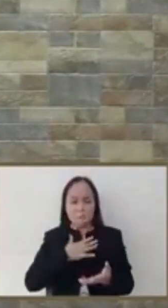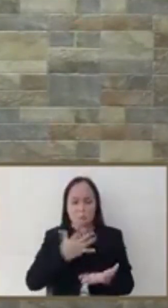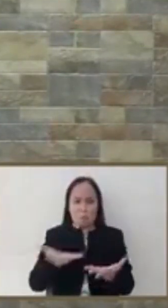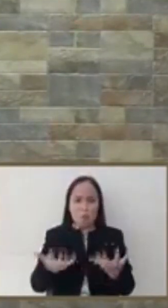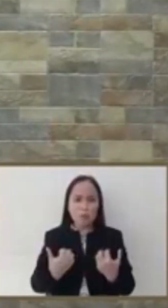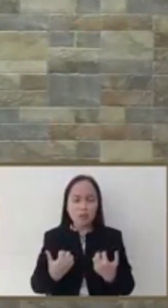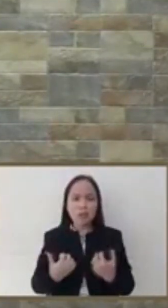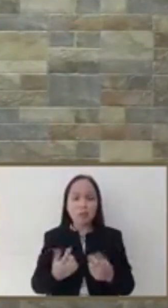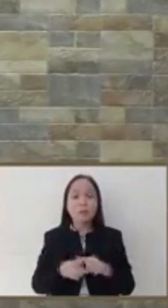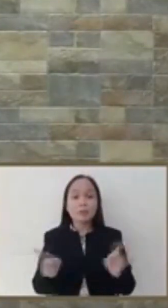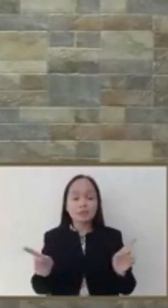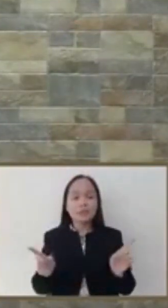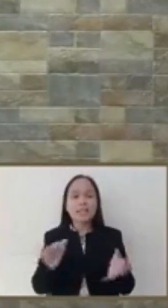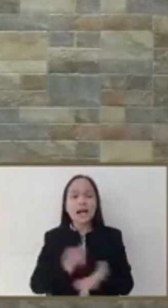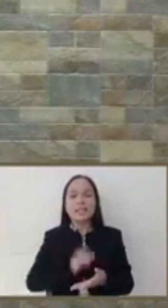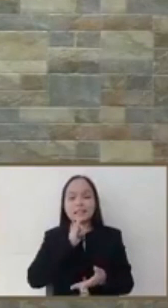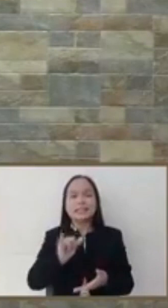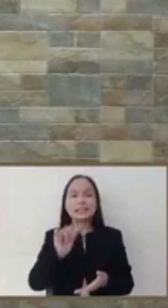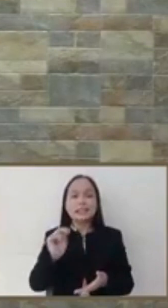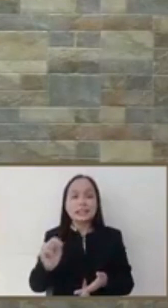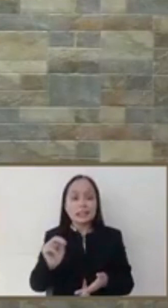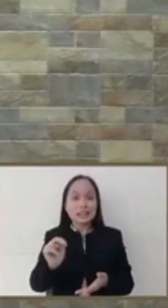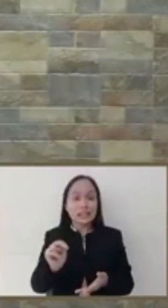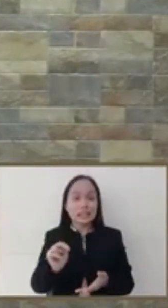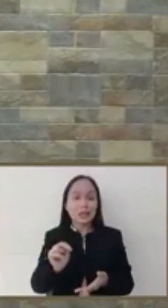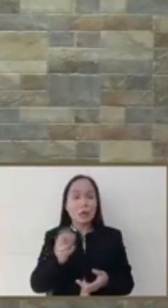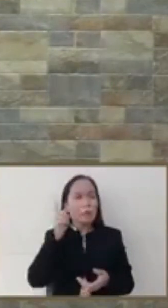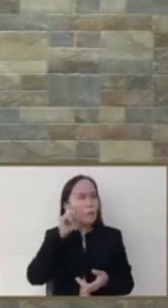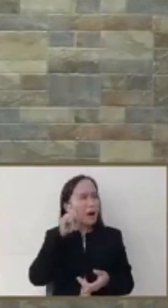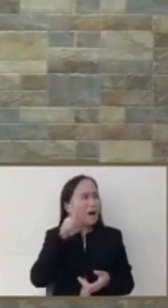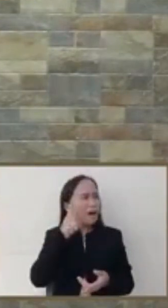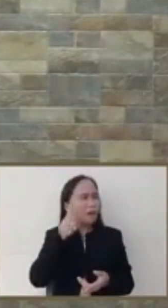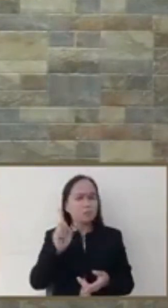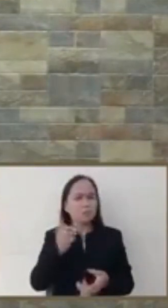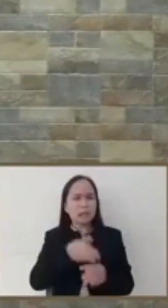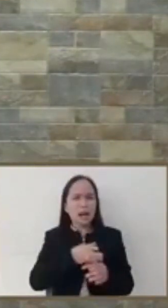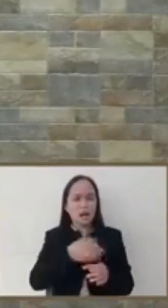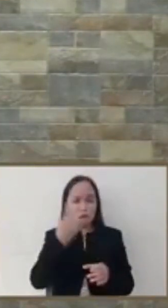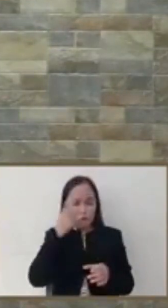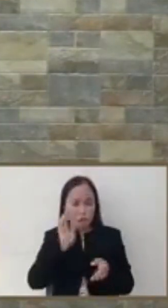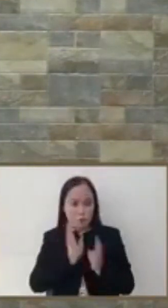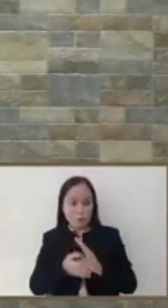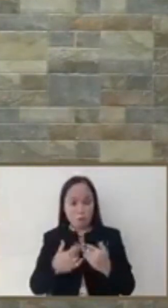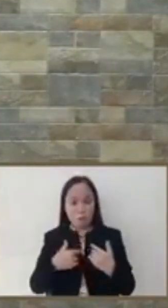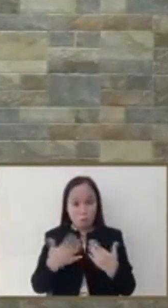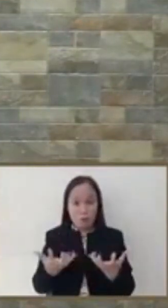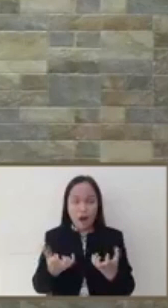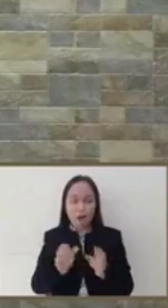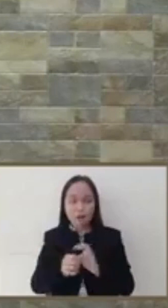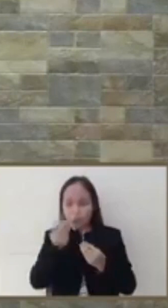Alright? Kailangan po yan. Pero ano po? Hindi po ito para maging magkaroon ng kalayawan o masunod ang